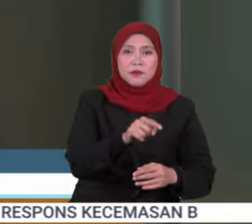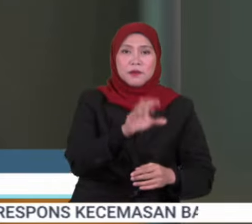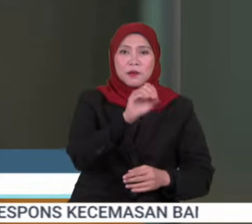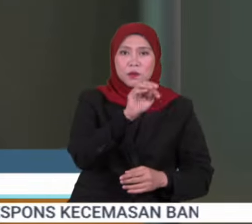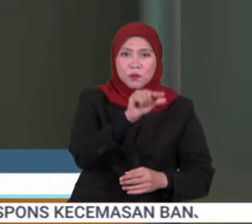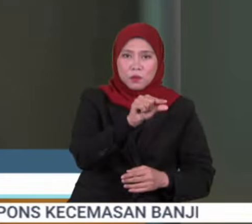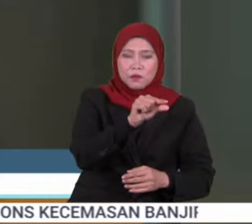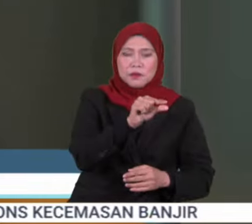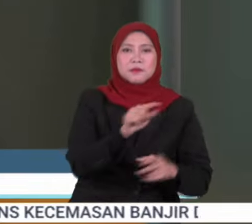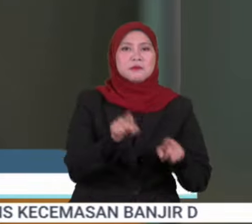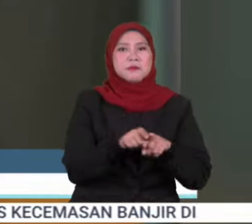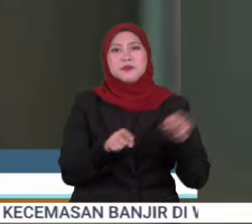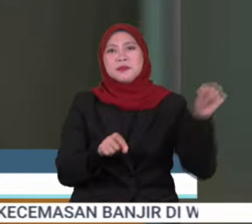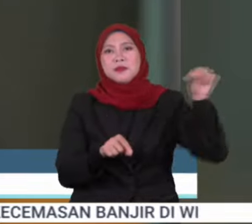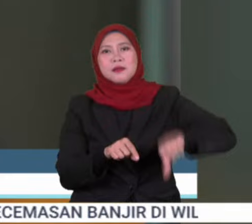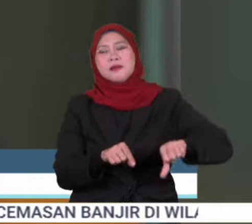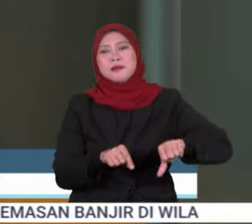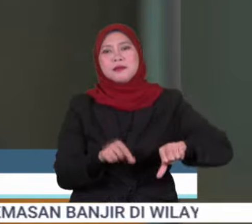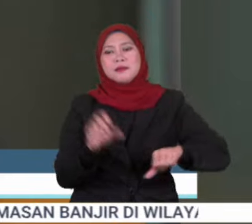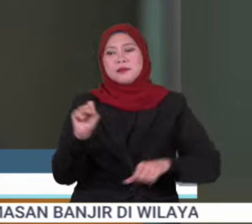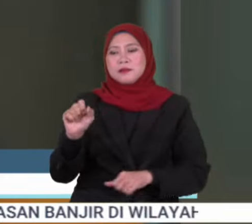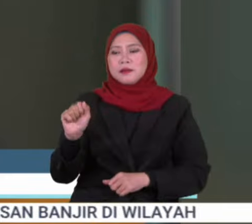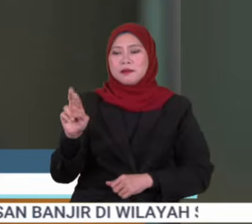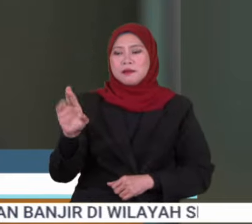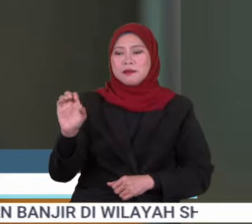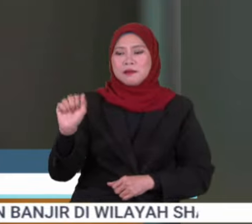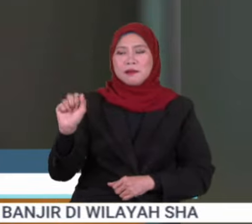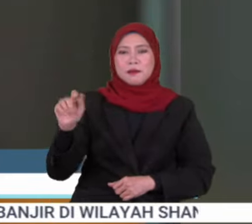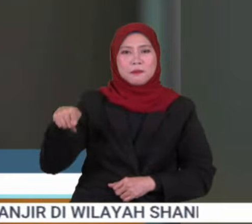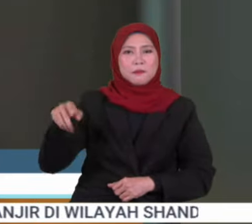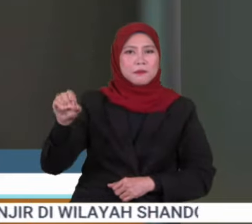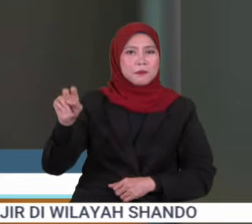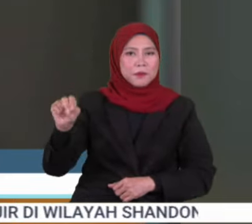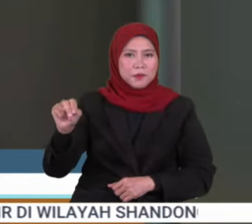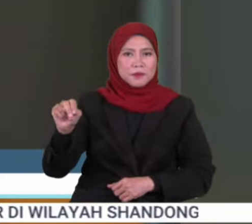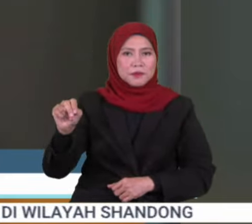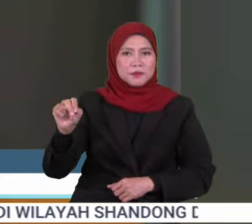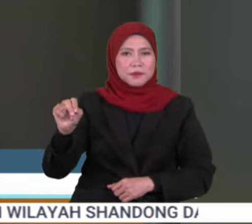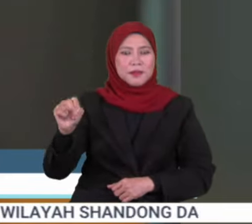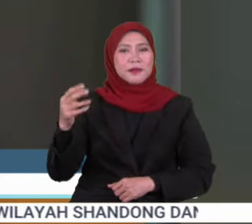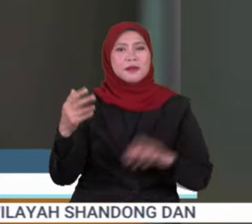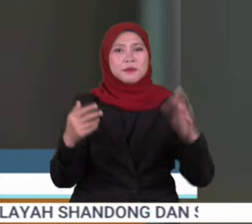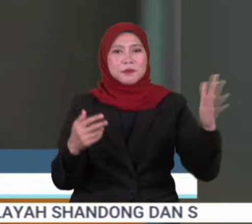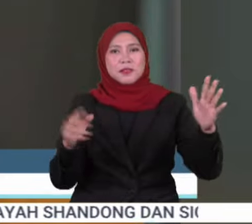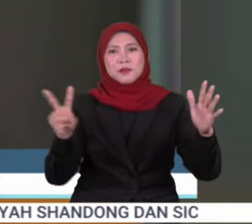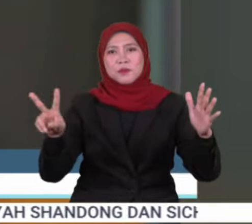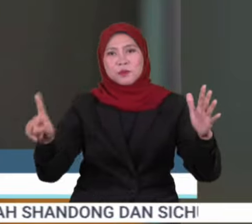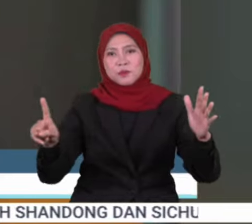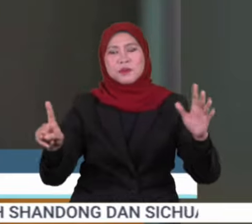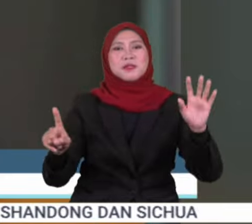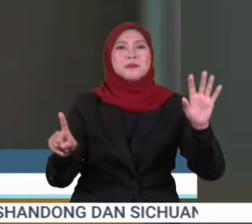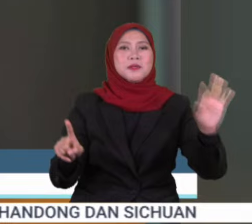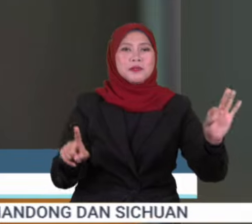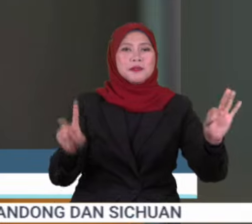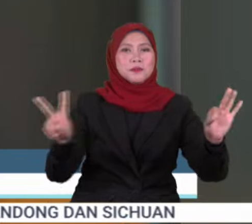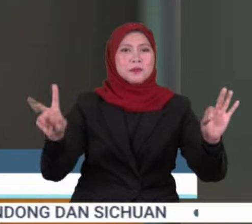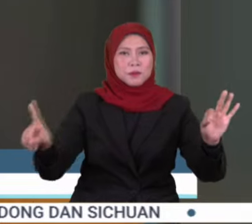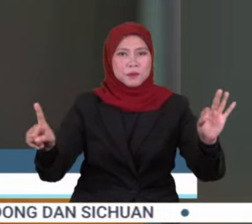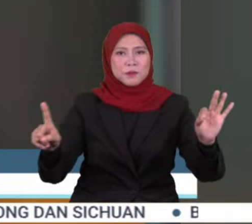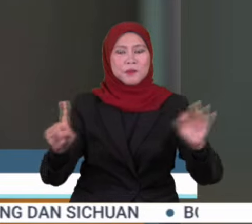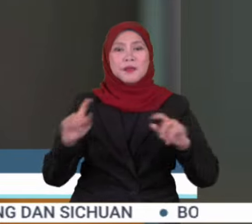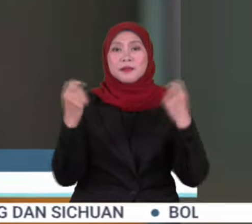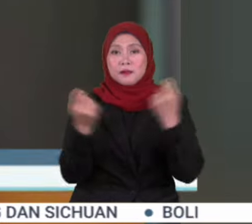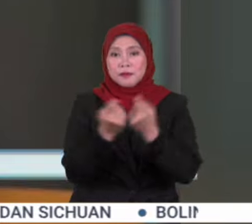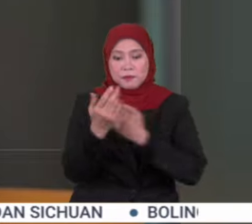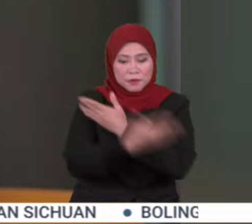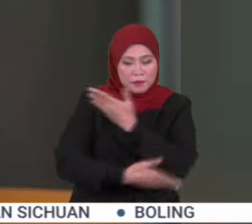Ong Yi Zing turut tewas kepada Sarapon Sombut Wata Nanukul 15-21 dan 9-21.